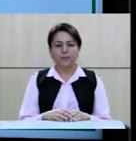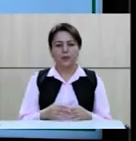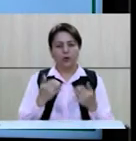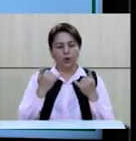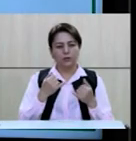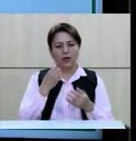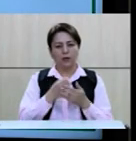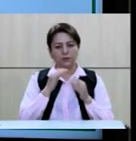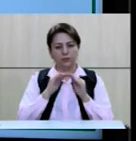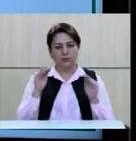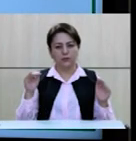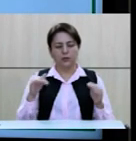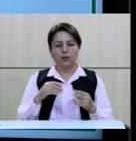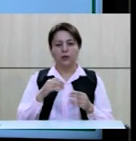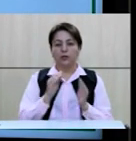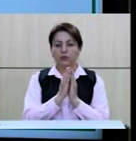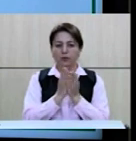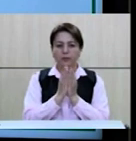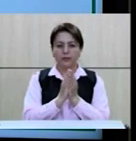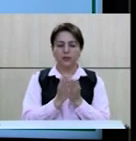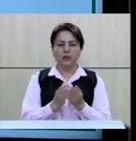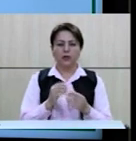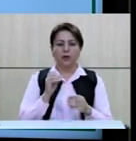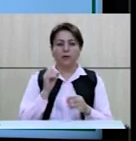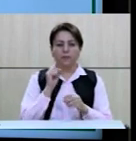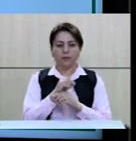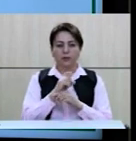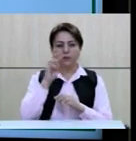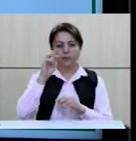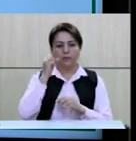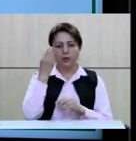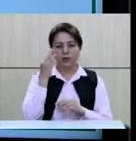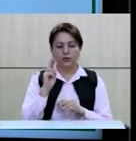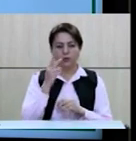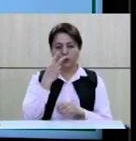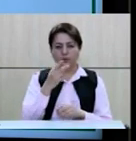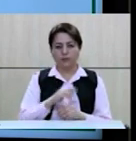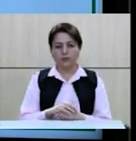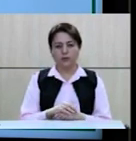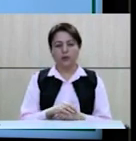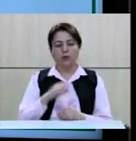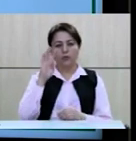Endi aziz o'quvchilar, darsligimizdagi mashqqa e'tibor qaratamiz. Ya'ni